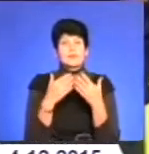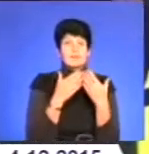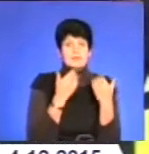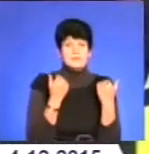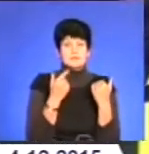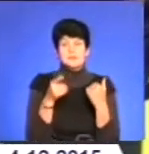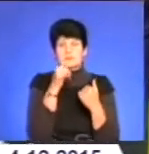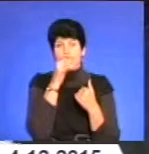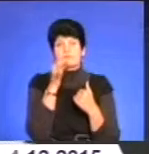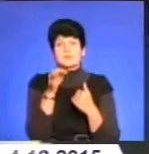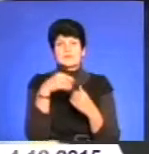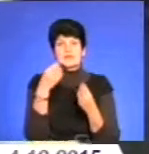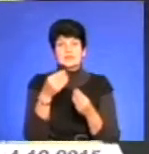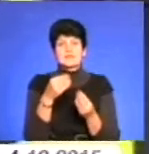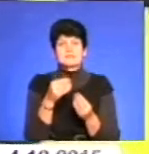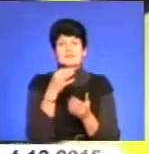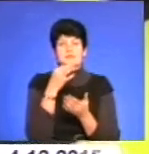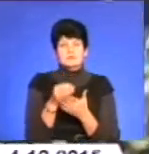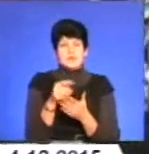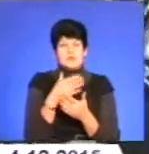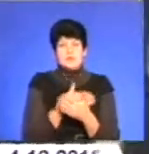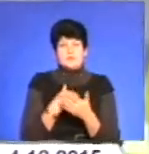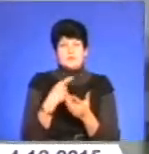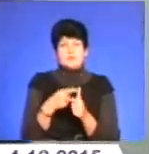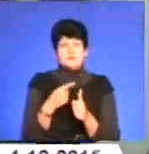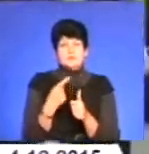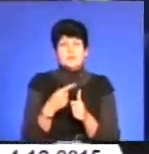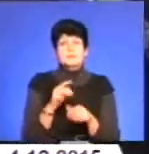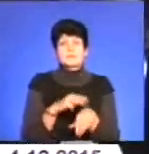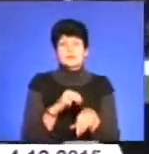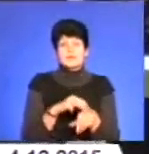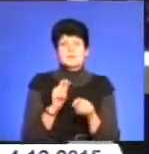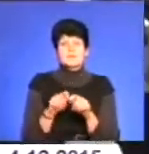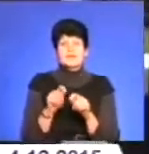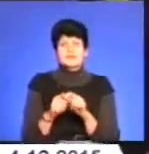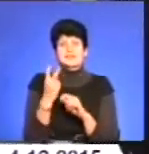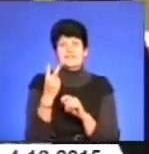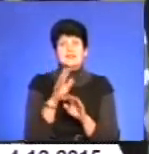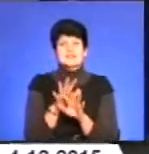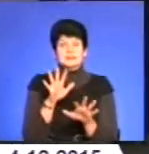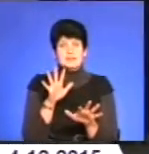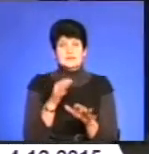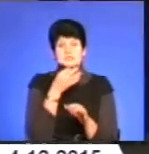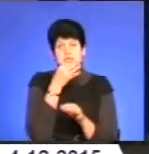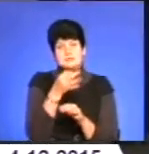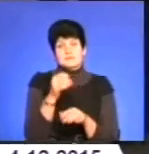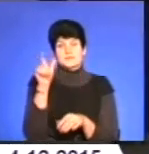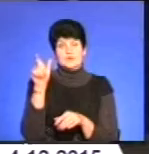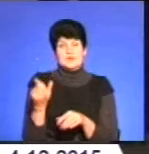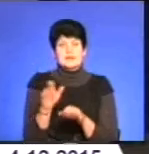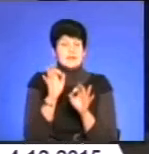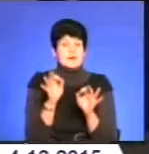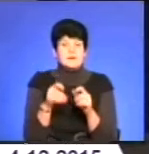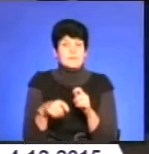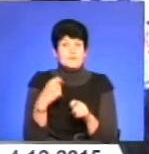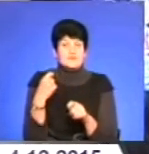але ми вам не зможемо дати відповідь, тому що ви відмовляєтесь назватися. Правоохоронці перевірили два зали, про які повідомив незнайомець. Жодних